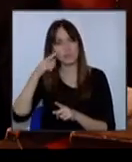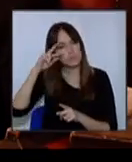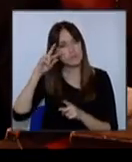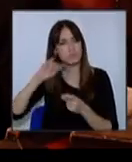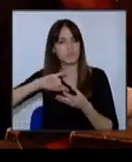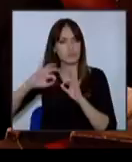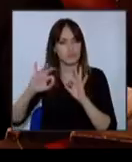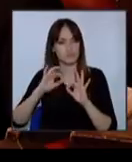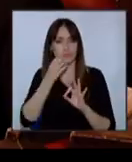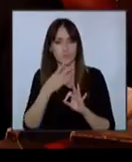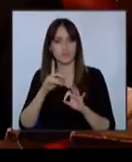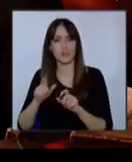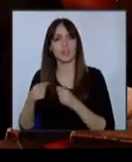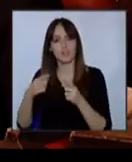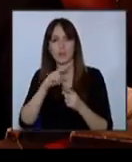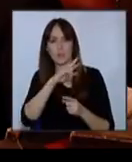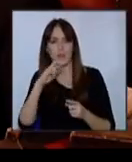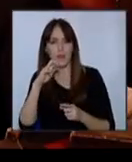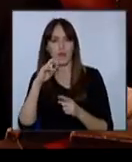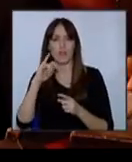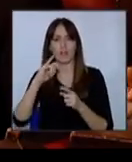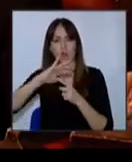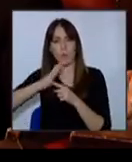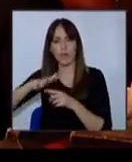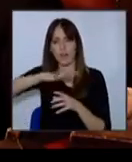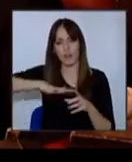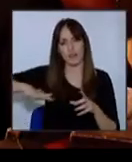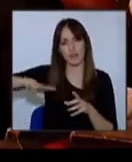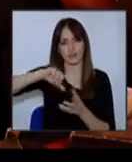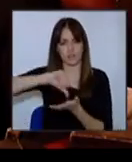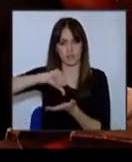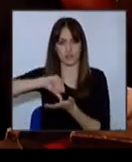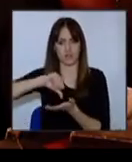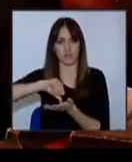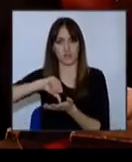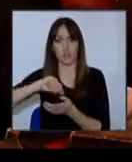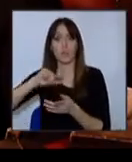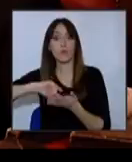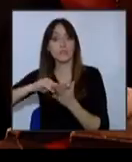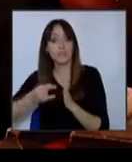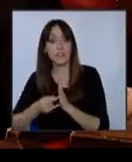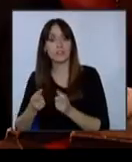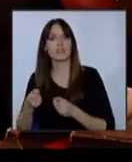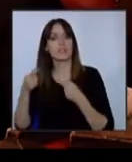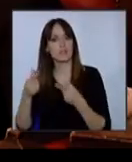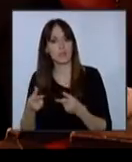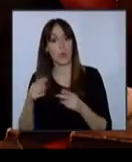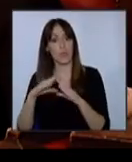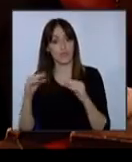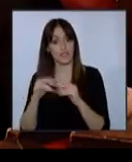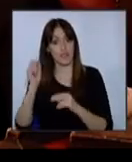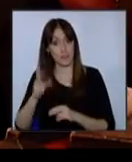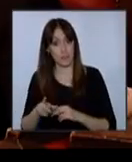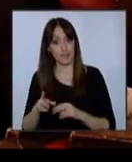municipalista i de gran valor afegit per a la ciutat i les comarques de la Catalunya central. Un projecte que convertirà a la Universitat de